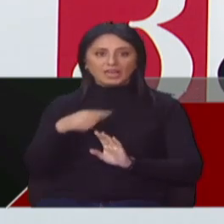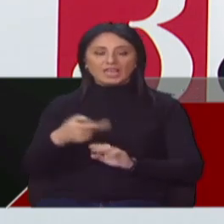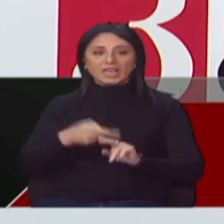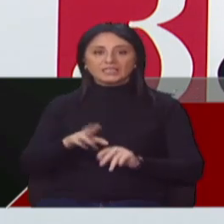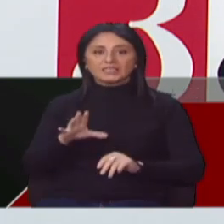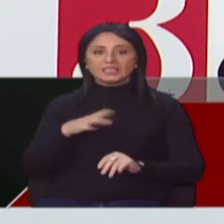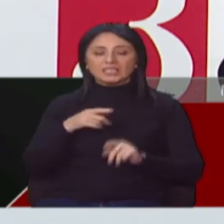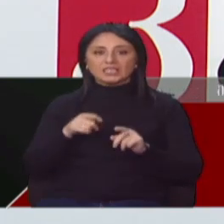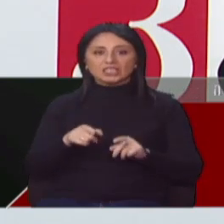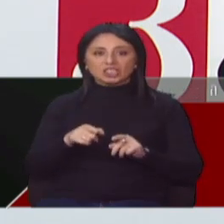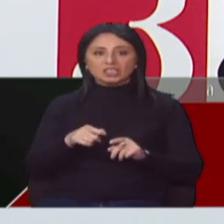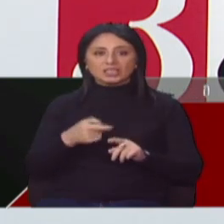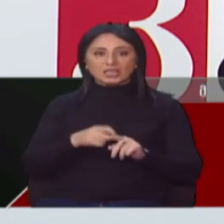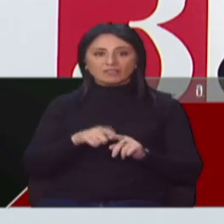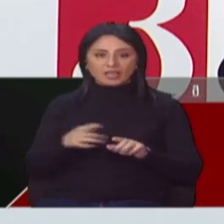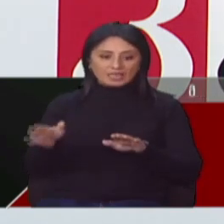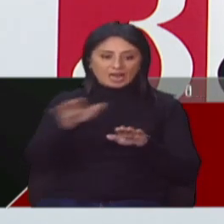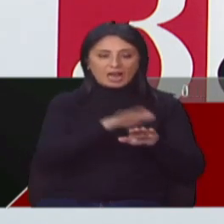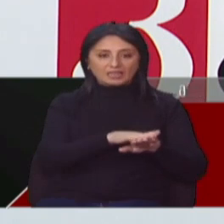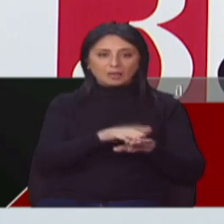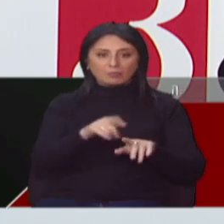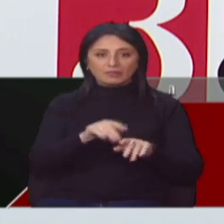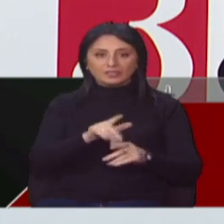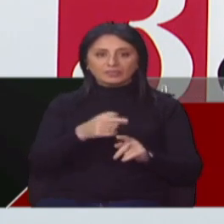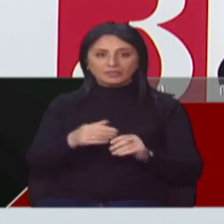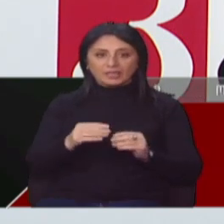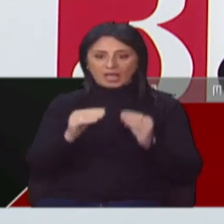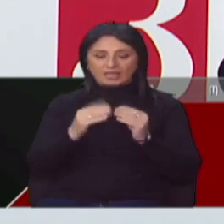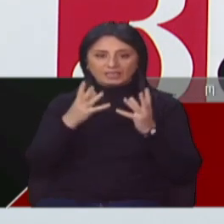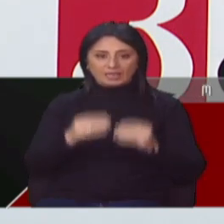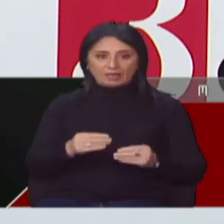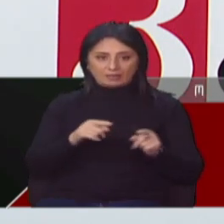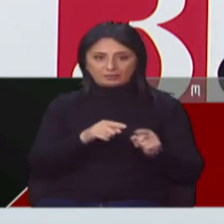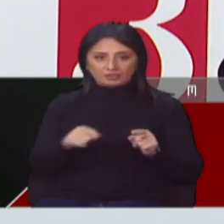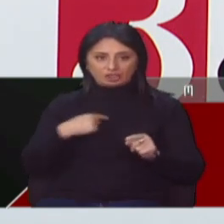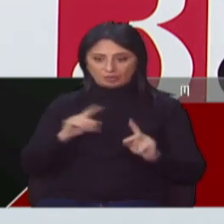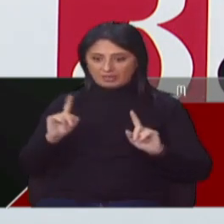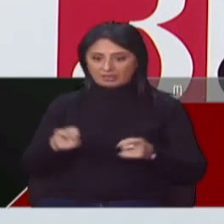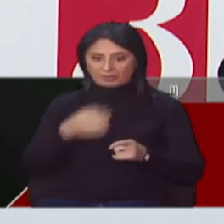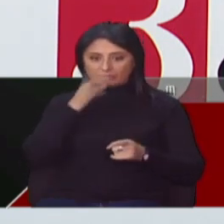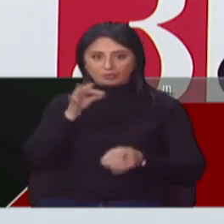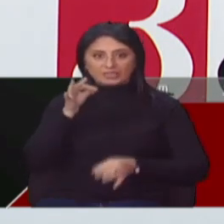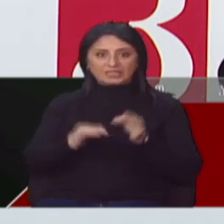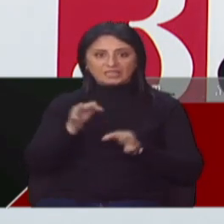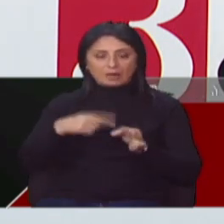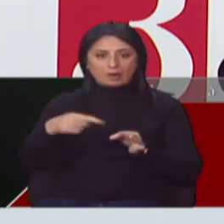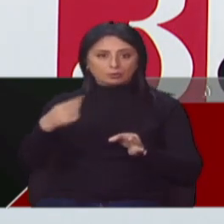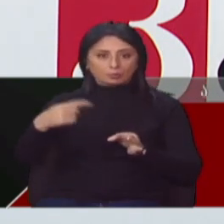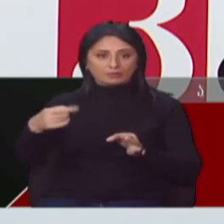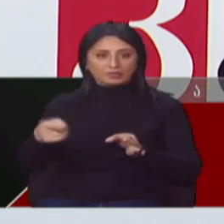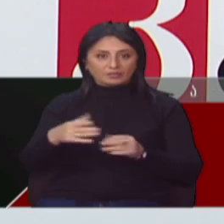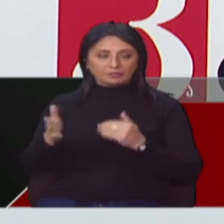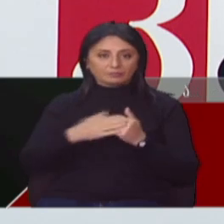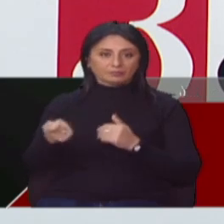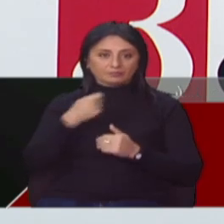იყო ეს გადაფარვა გაგრძელდა დაახლოებით 10 დღე ჩემი დაპატიმრება და შემდეგ სასამართლოები